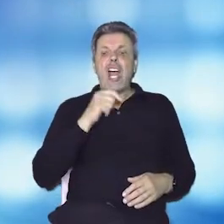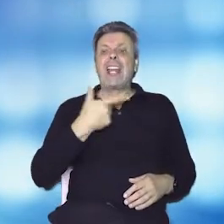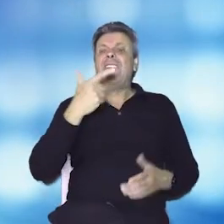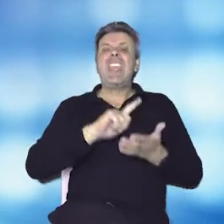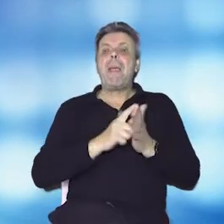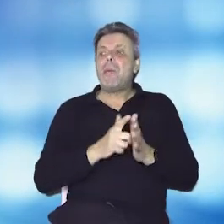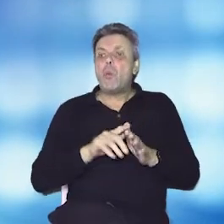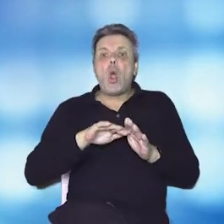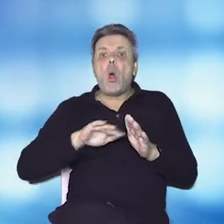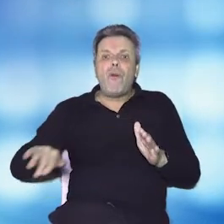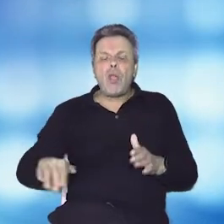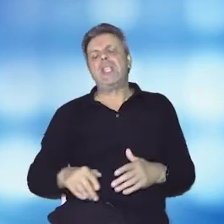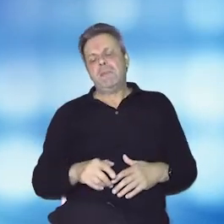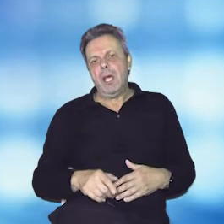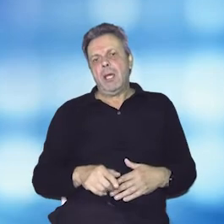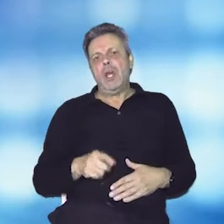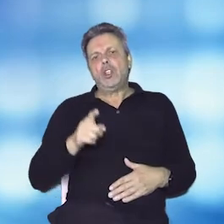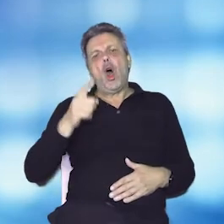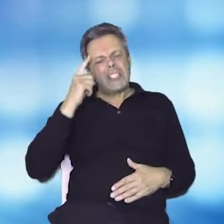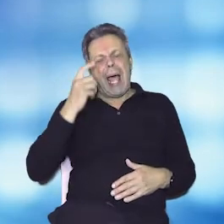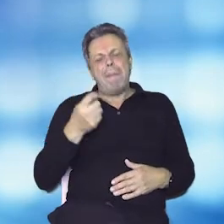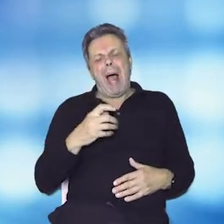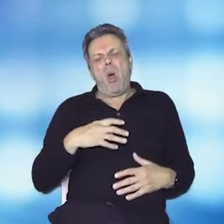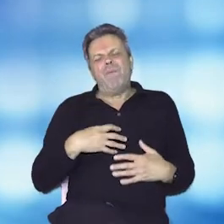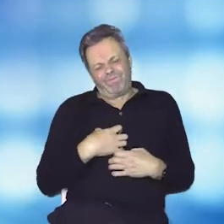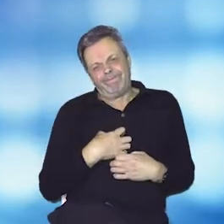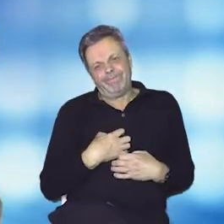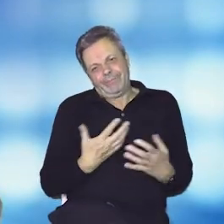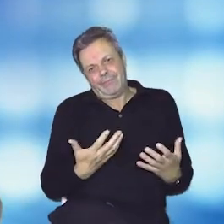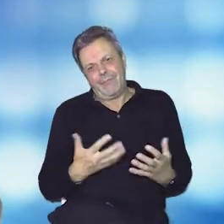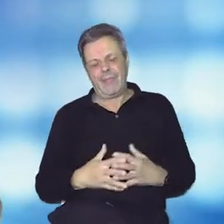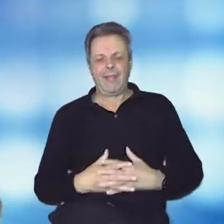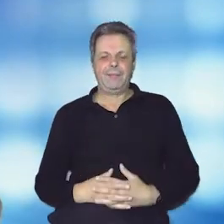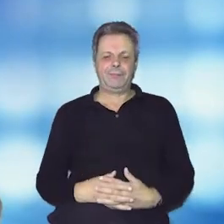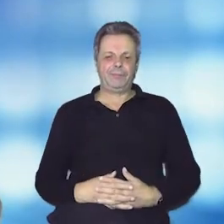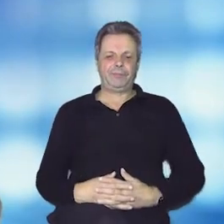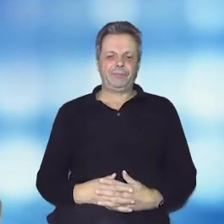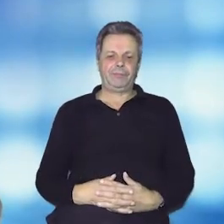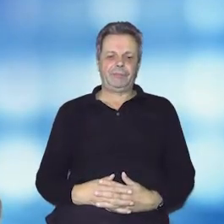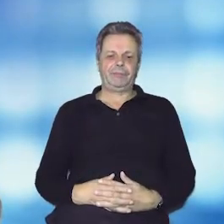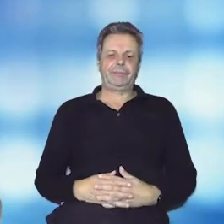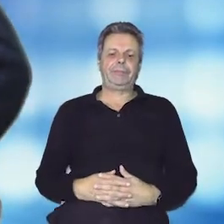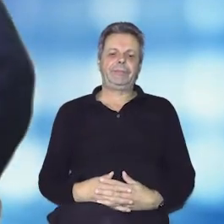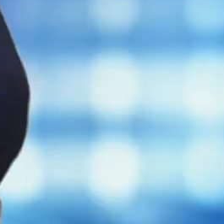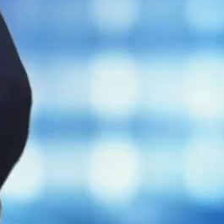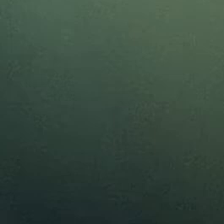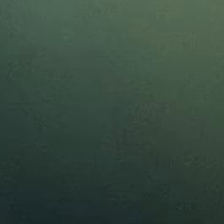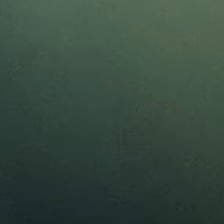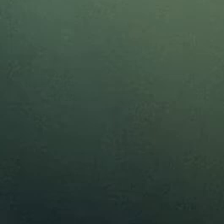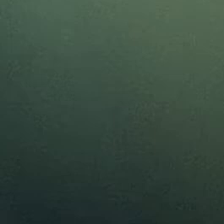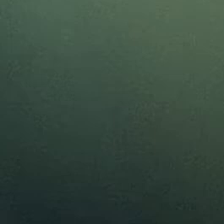2 minute od svog vremena odvojiti na to, onda to zna malo putišti. Tako je, da. Stanka, pa dalje.